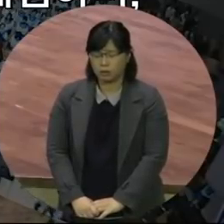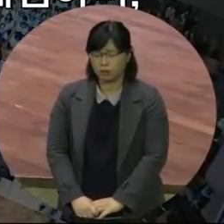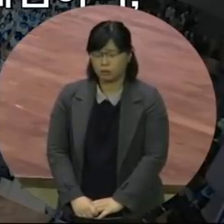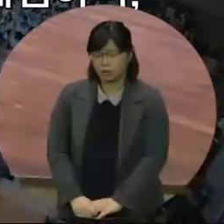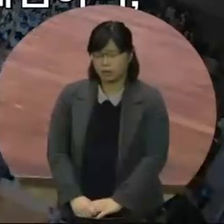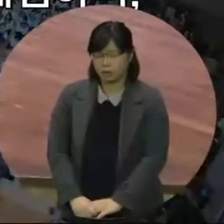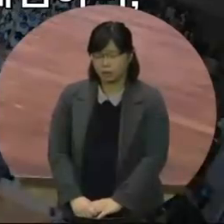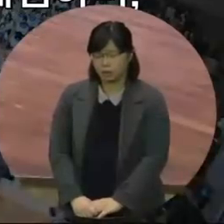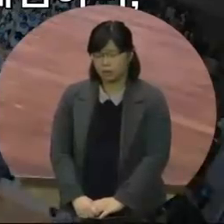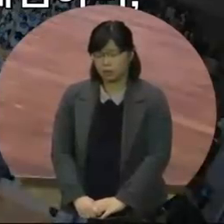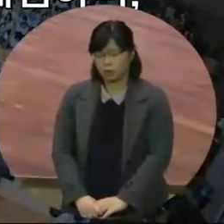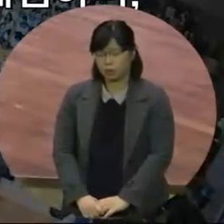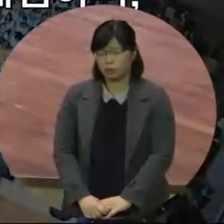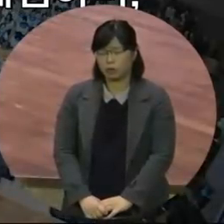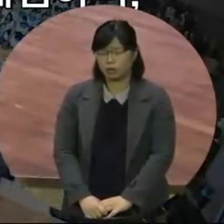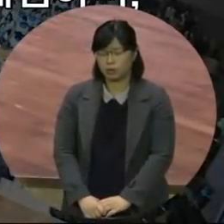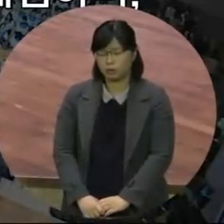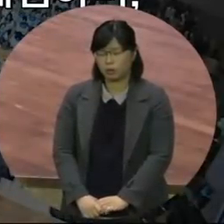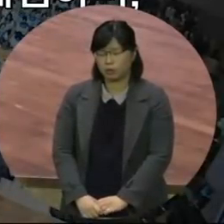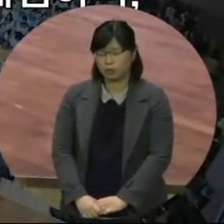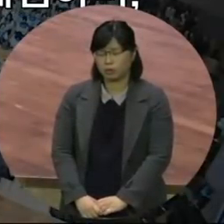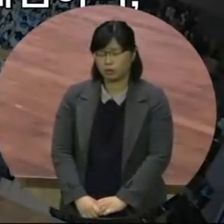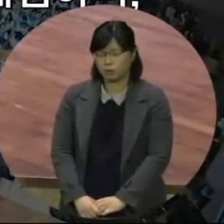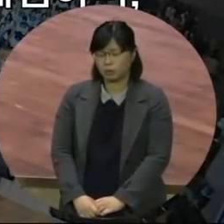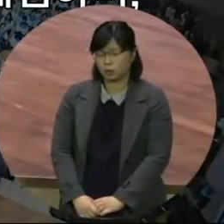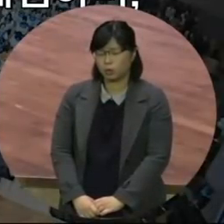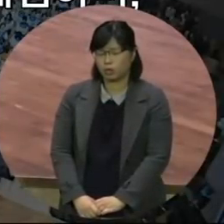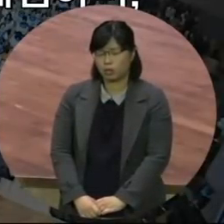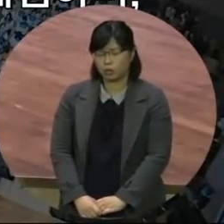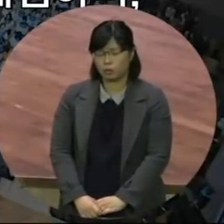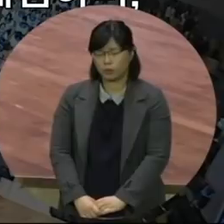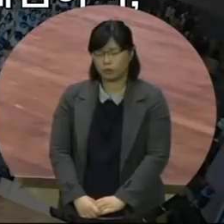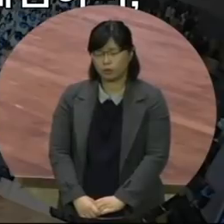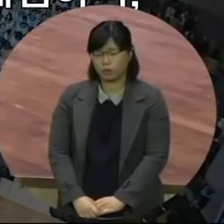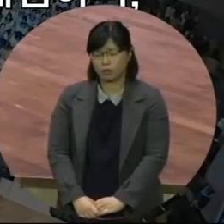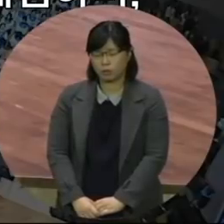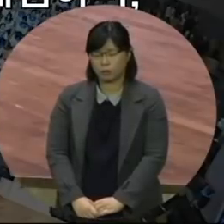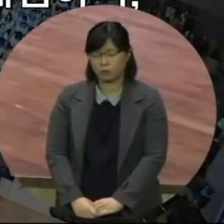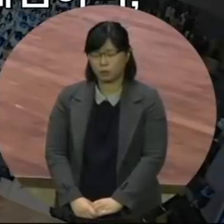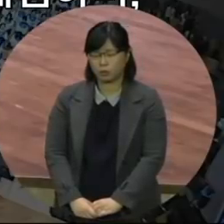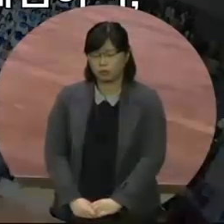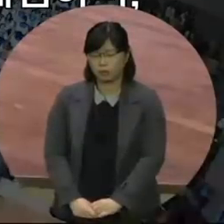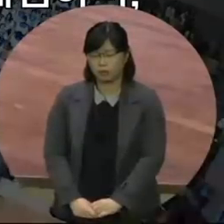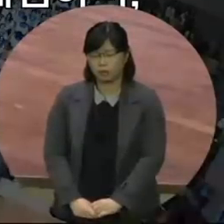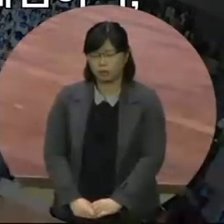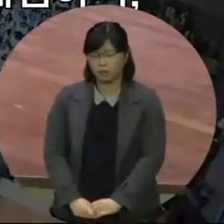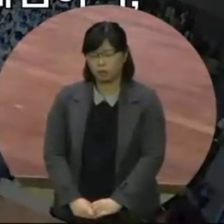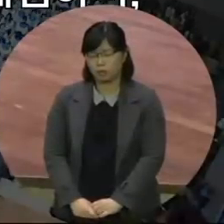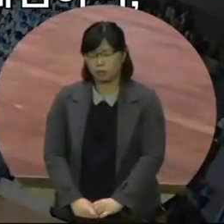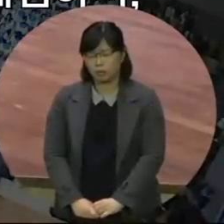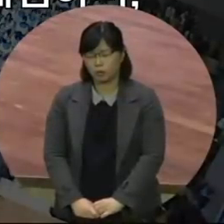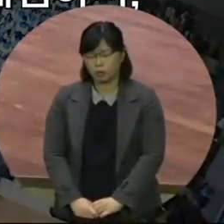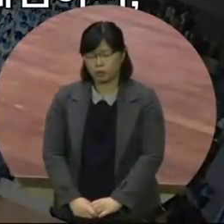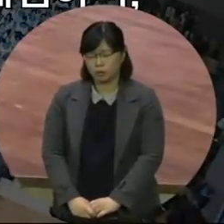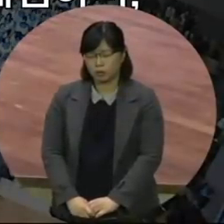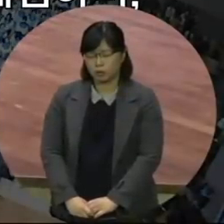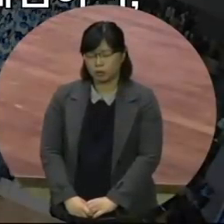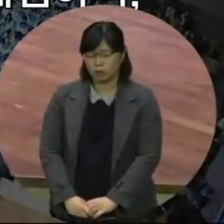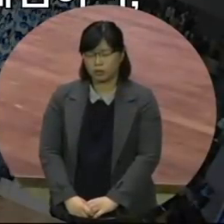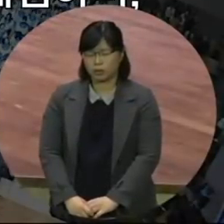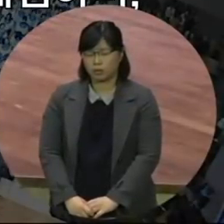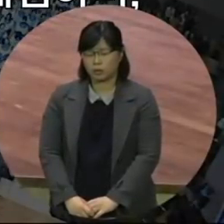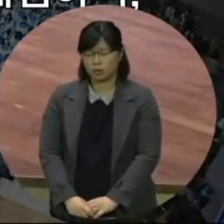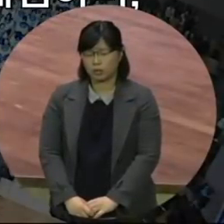우리도 하나님의 말씀의 권능을 입어 역전 인생을 살게 하여 주옵소서. 2019년 청지기의 사명을